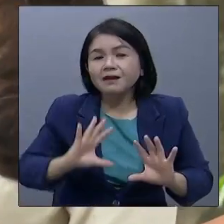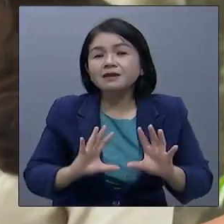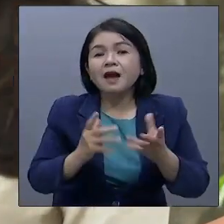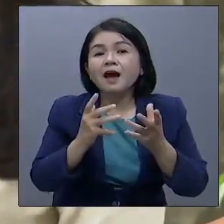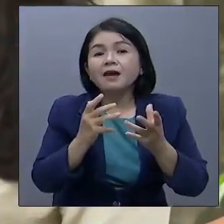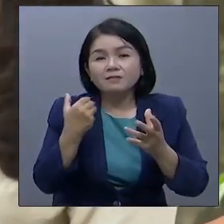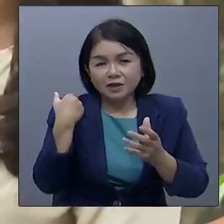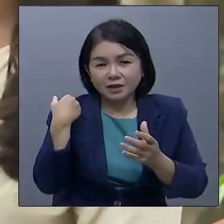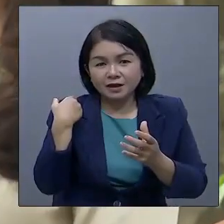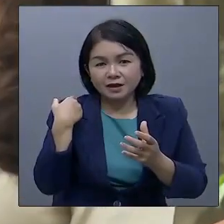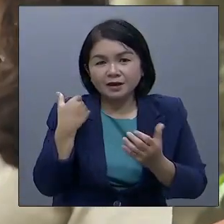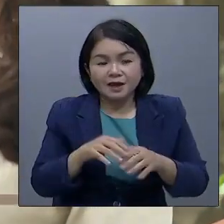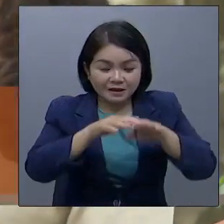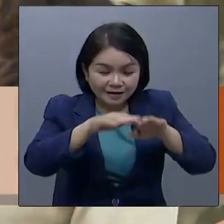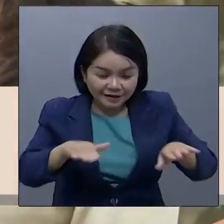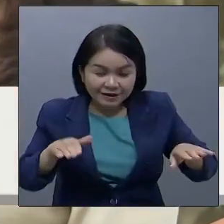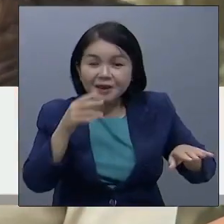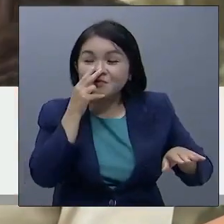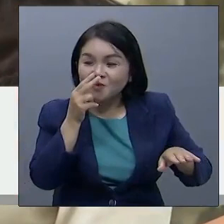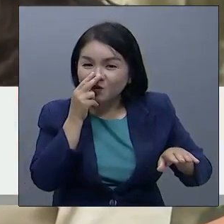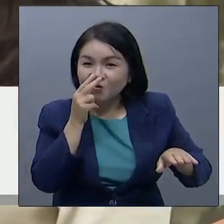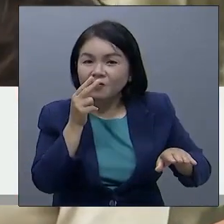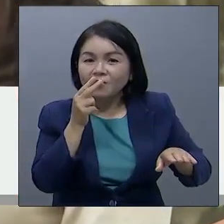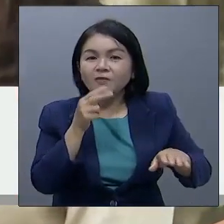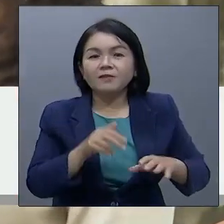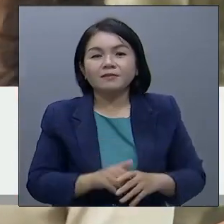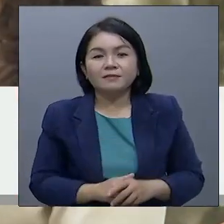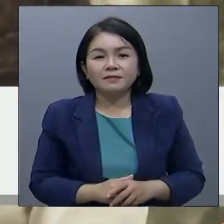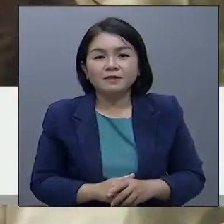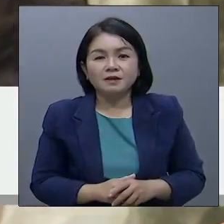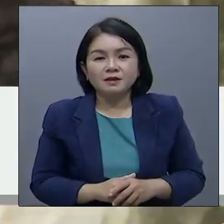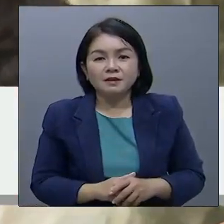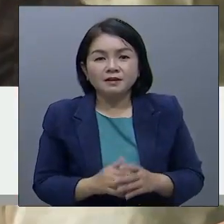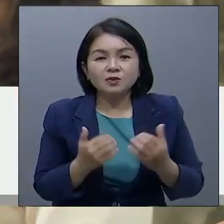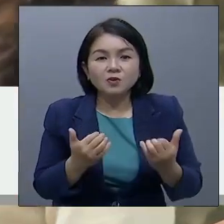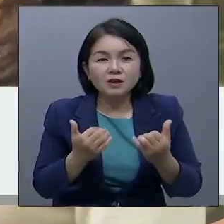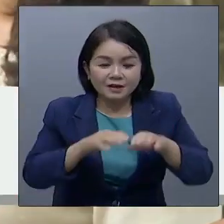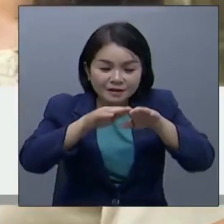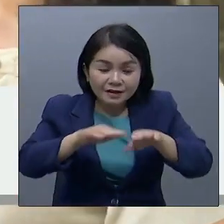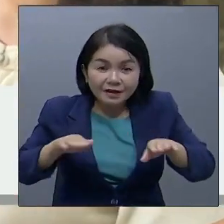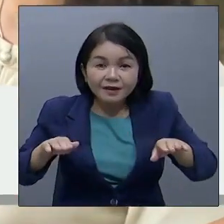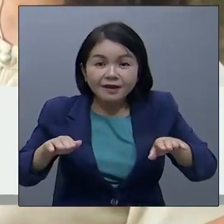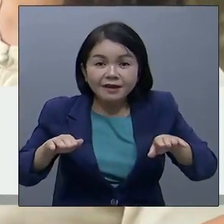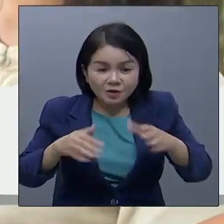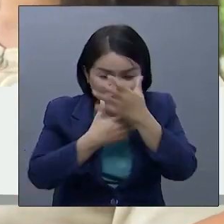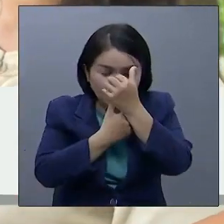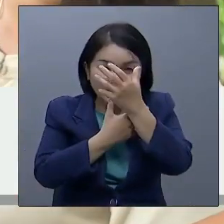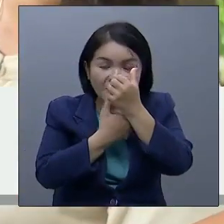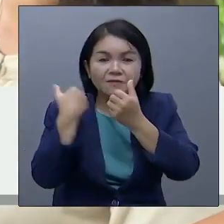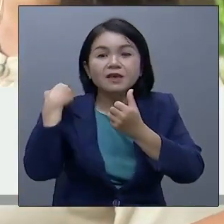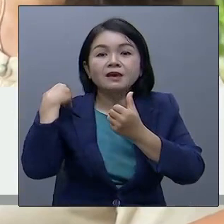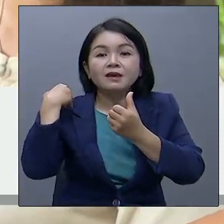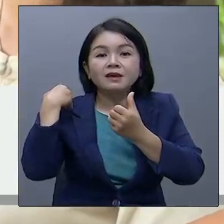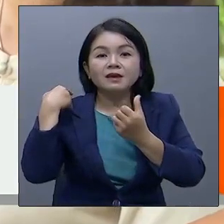ให้เด็กๆได้มาดูค่ะเพราะว่าออนบ้านเฮาขกอ่ะสนใจ